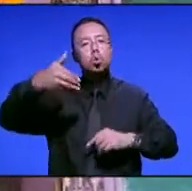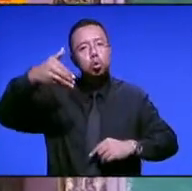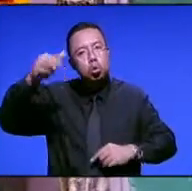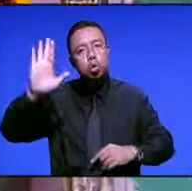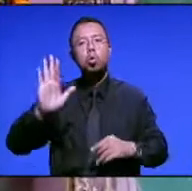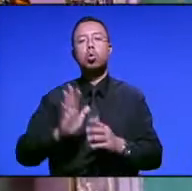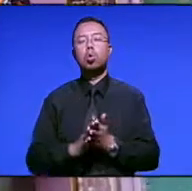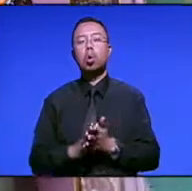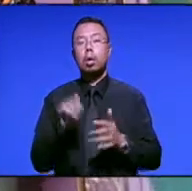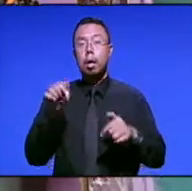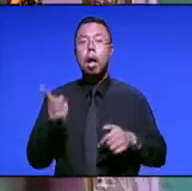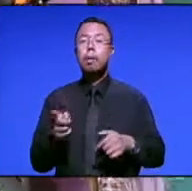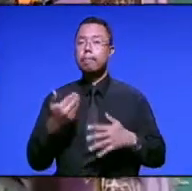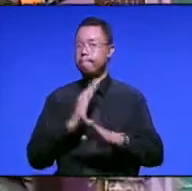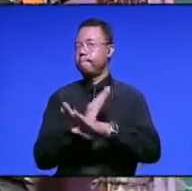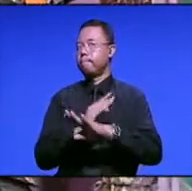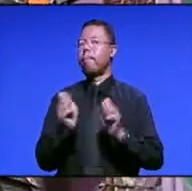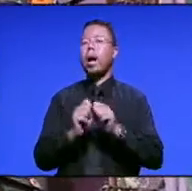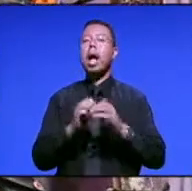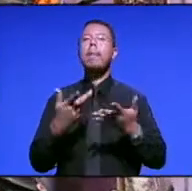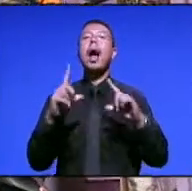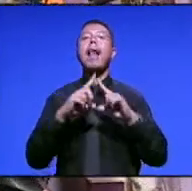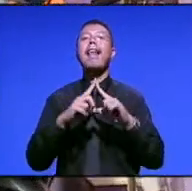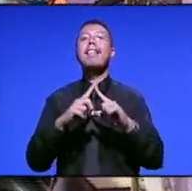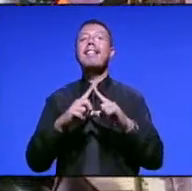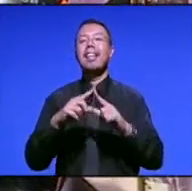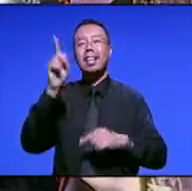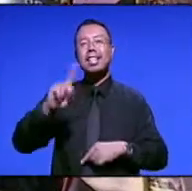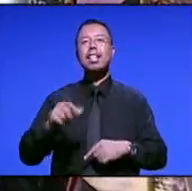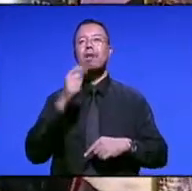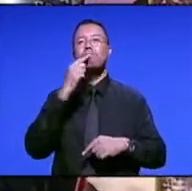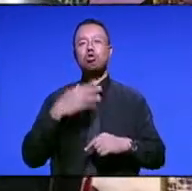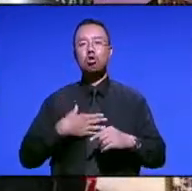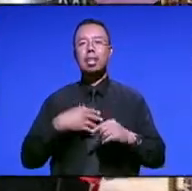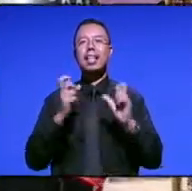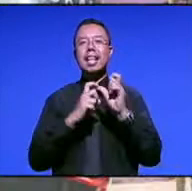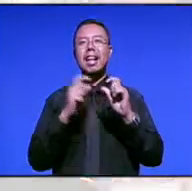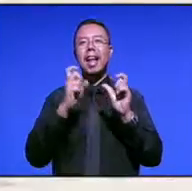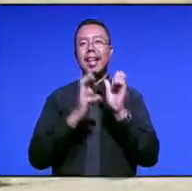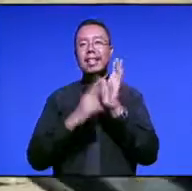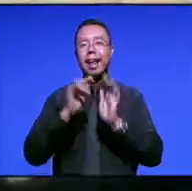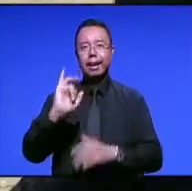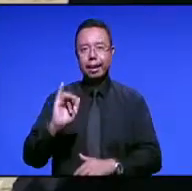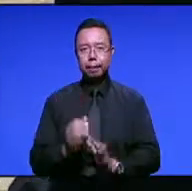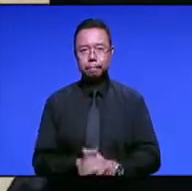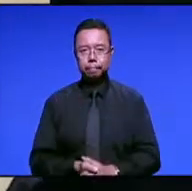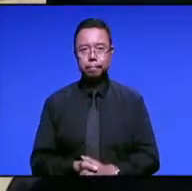korslet. Ini bisa dicegah dengan menggunakan alat-alat listrik berstandar nasional Indonesia.